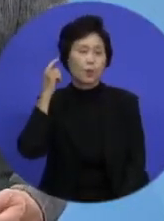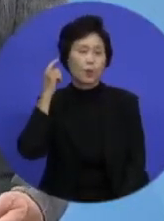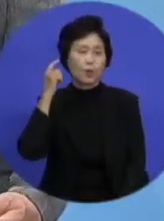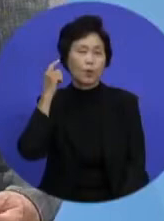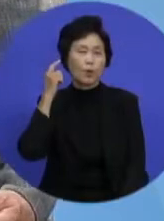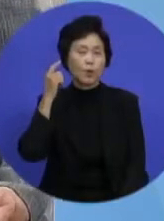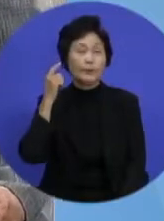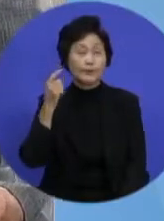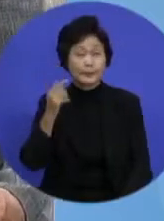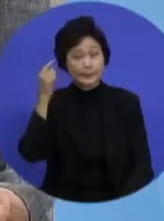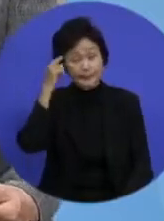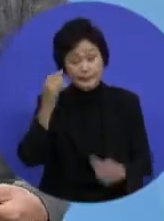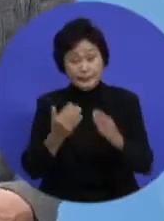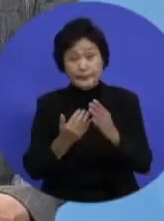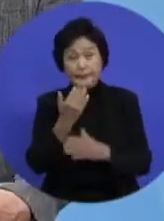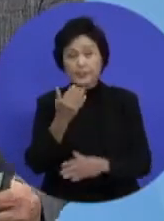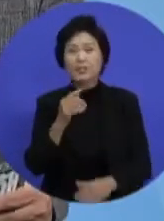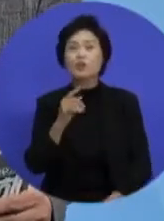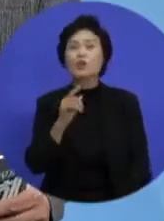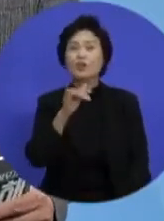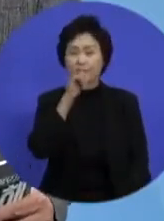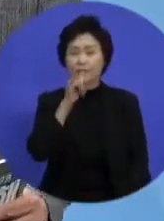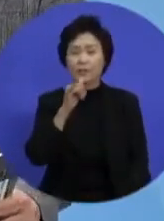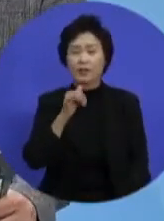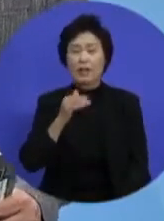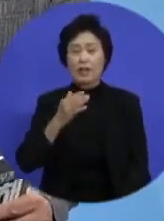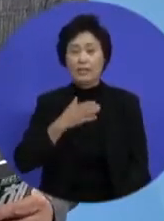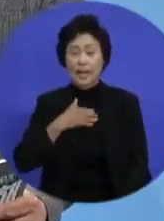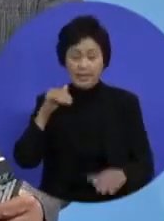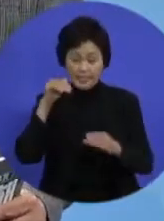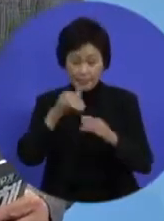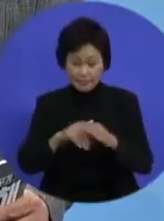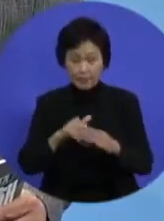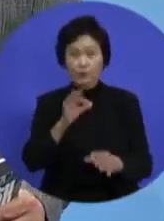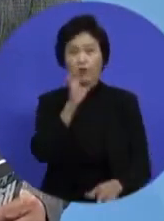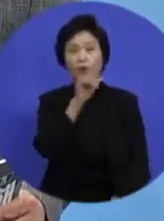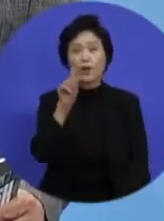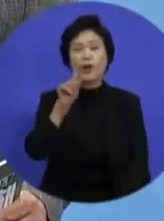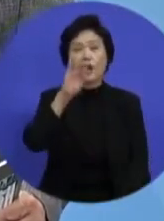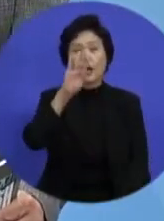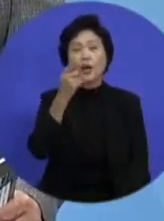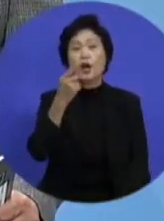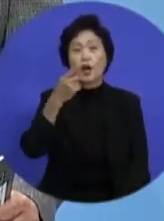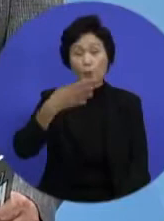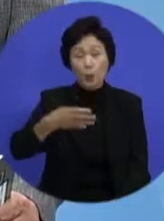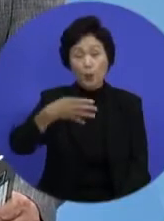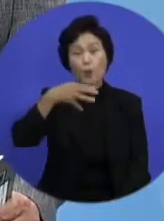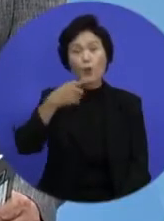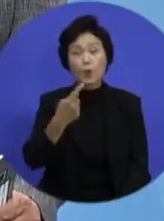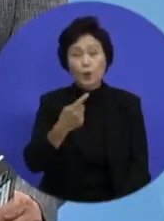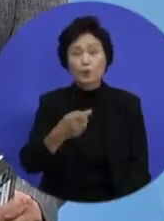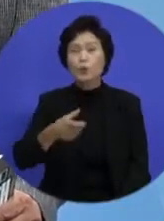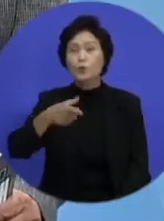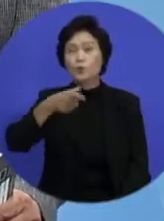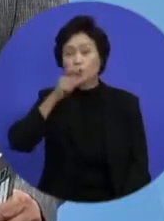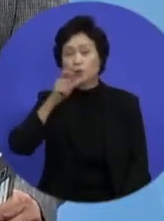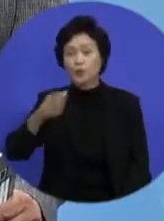그 말씀이 생각나. 내가 심고 아벌과 물을 줬지만 키우는 건 하나님이야. 그렇죠. 네.